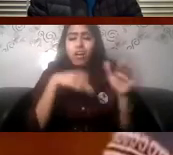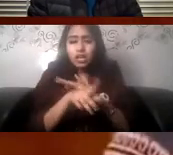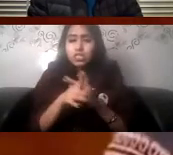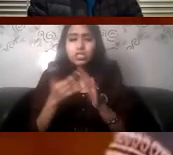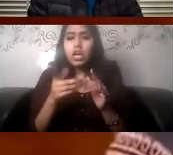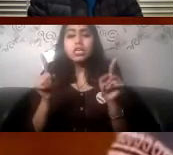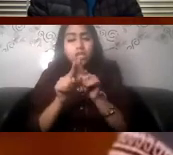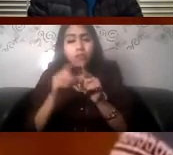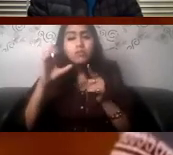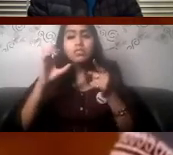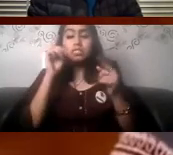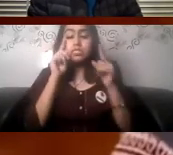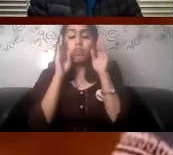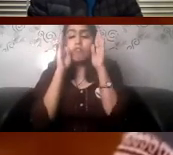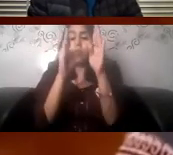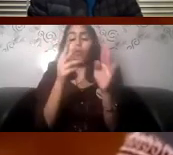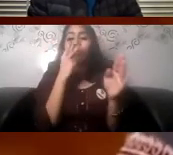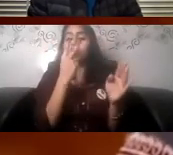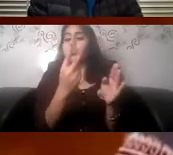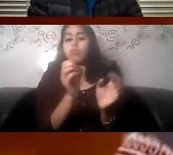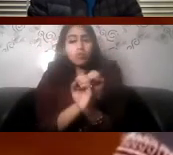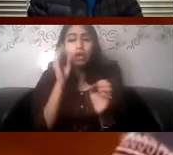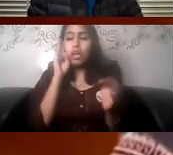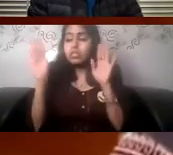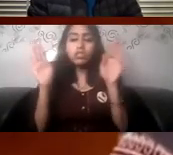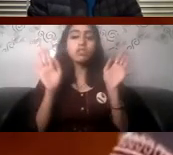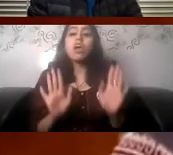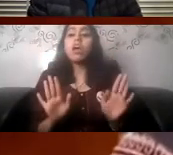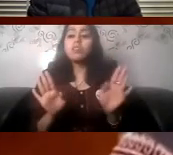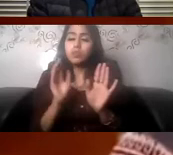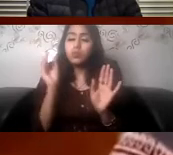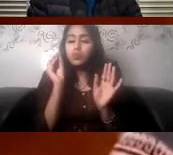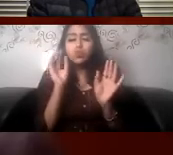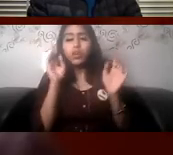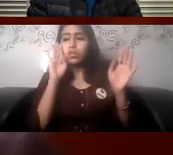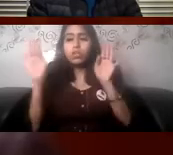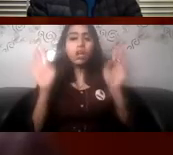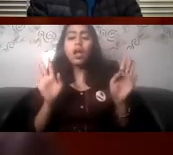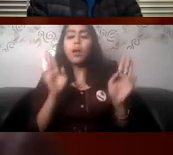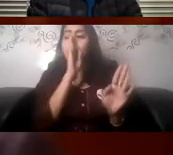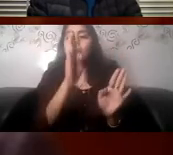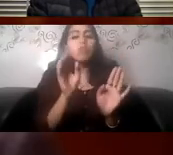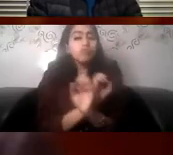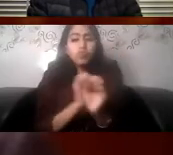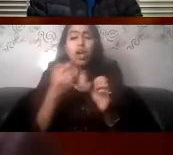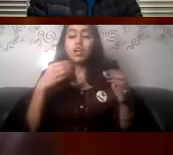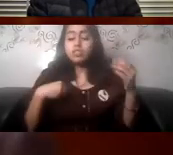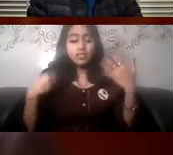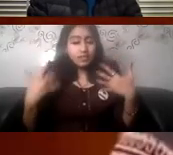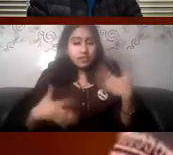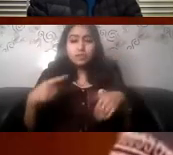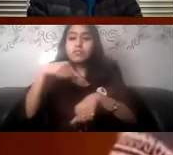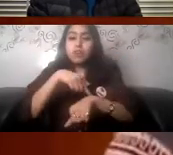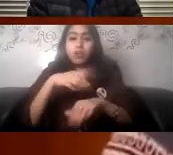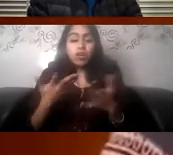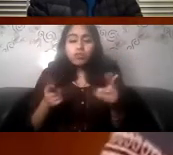आपका सेंट्रल विजन चला जाता है, पेरिफेरल रहता है, साइड से थोड़ा दिखाई देता है। बहुत मुश्किल था सर, वो क्षण आपका